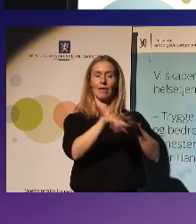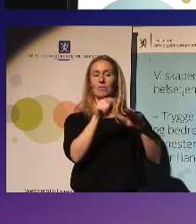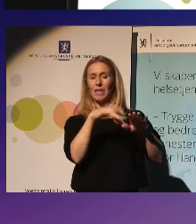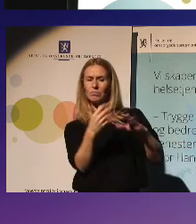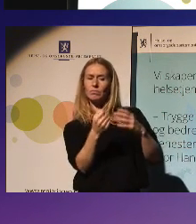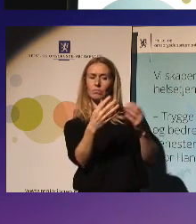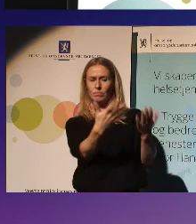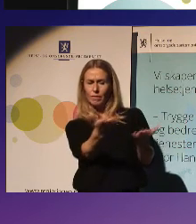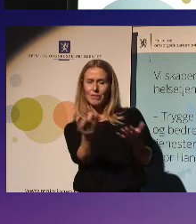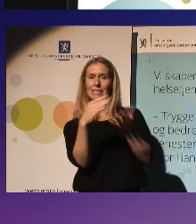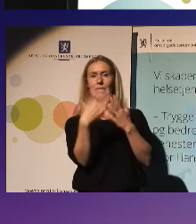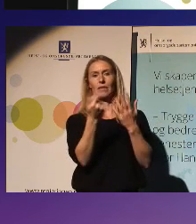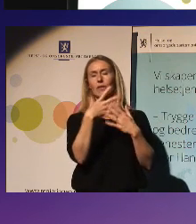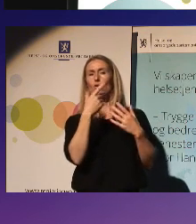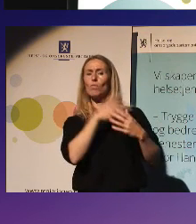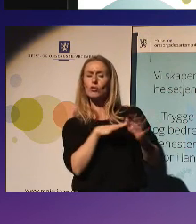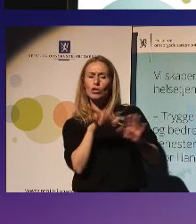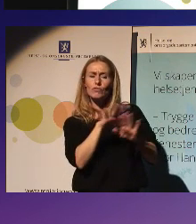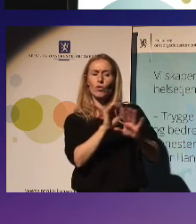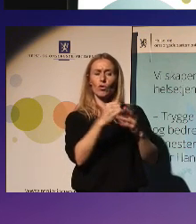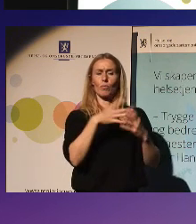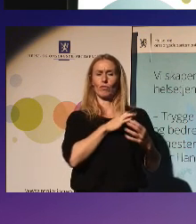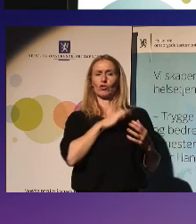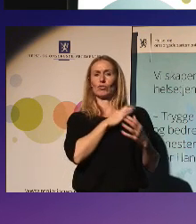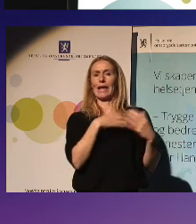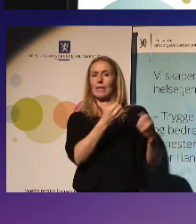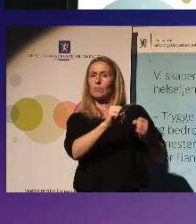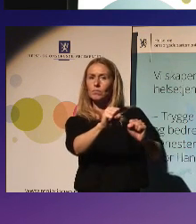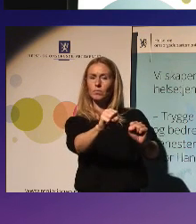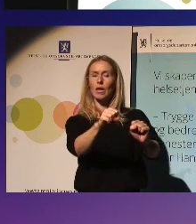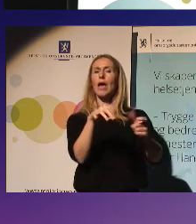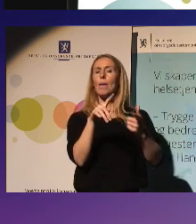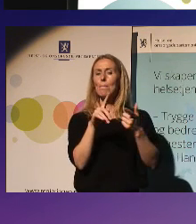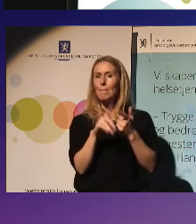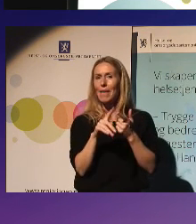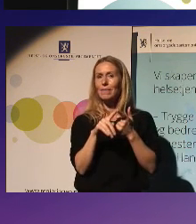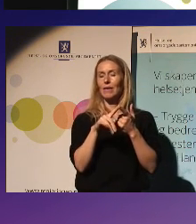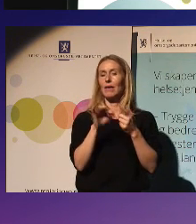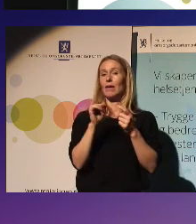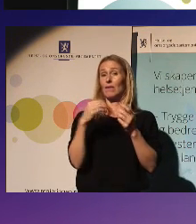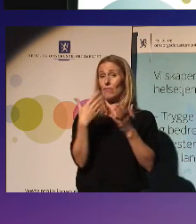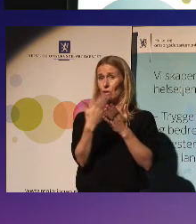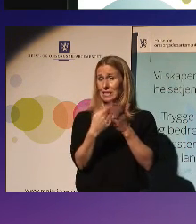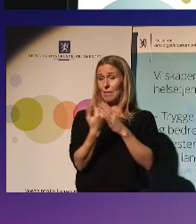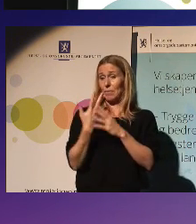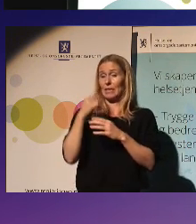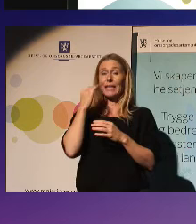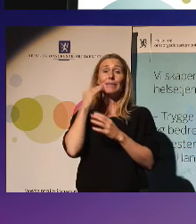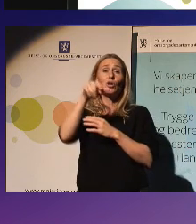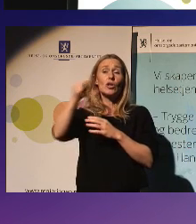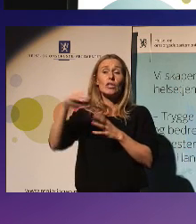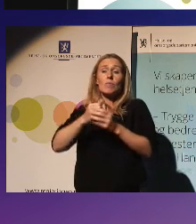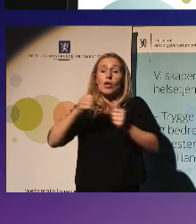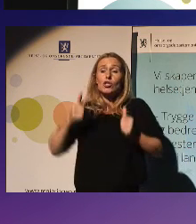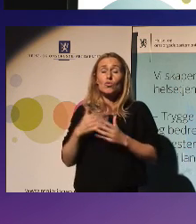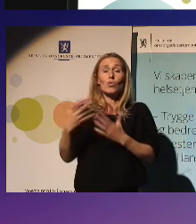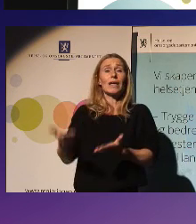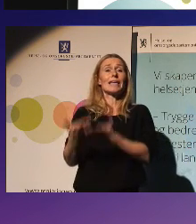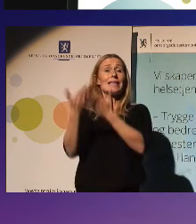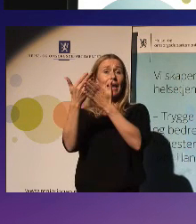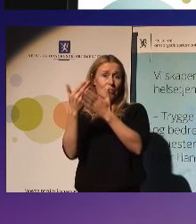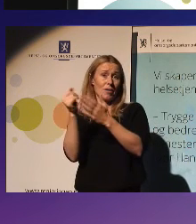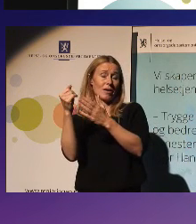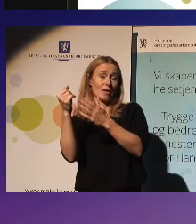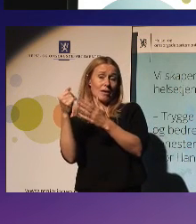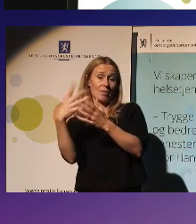pleie. Men vi må også ta på alvor når innbyggere som har store hjelpebehov også bruker begrepet «de klamme